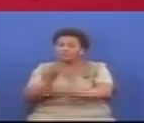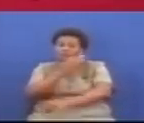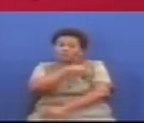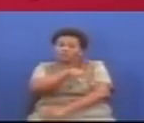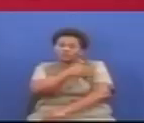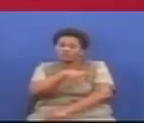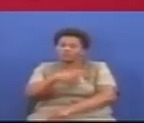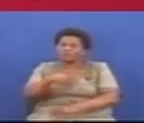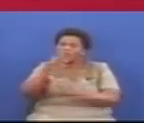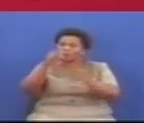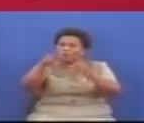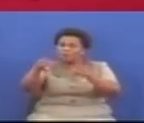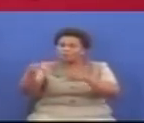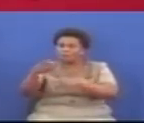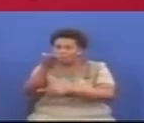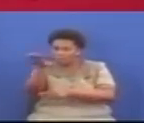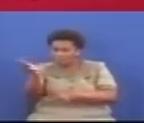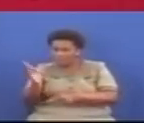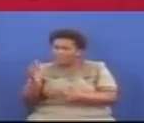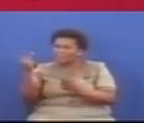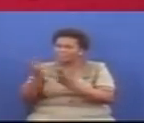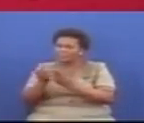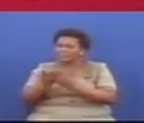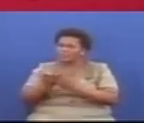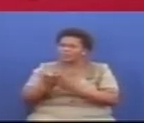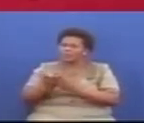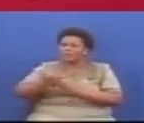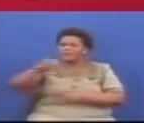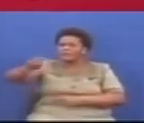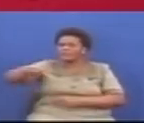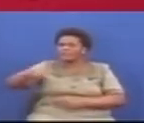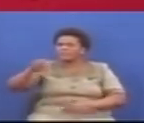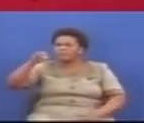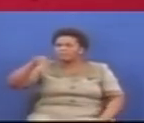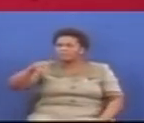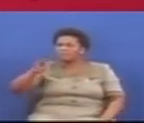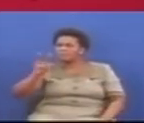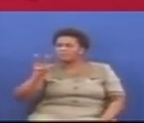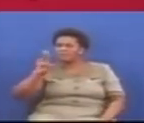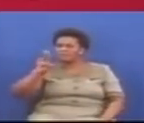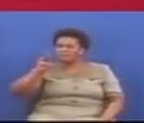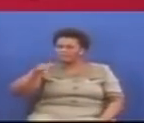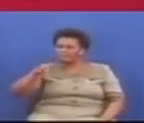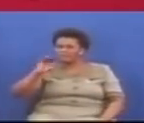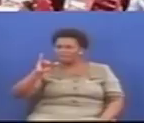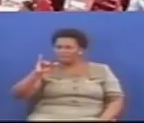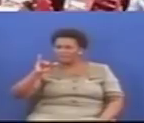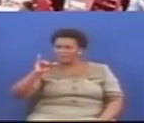maeneo ya vijiji, ikiwemo kijiji cha Mvumi Mission katika jimbo la Mtera.